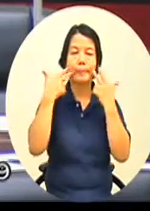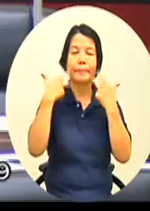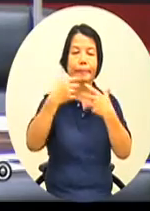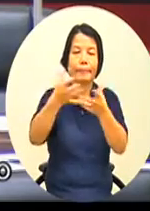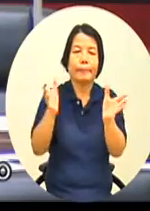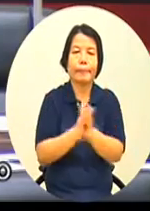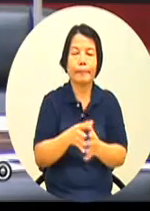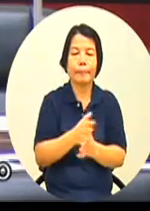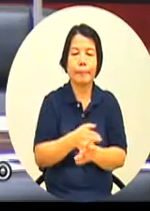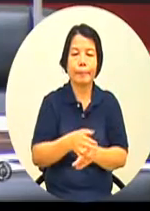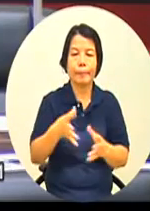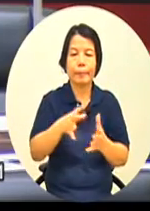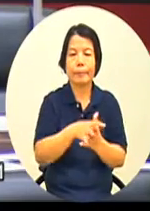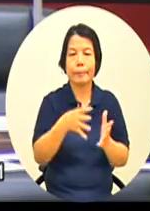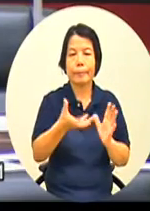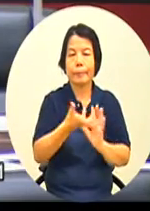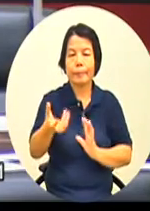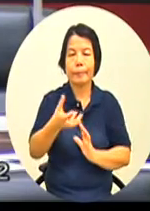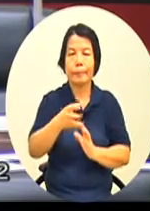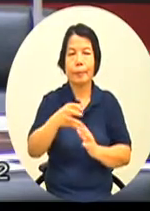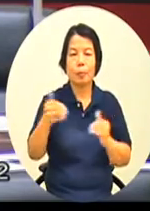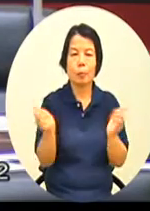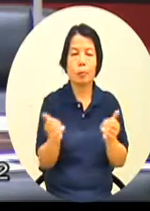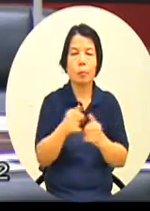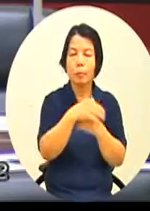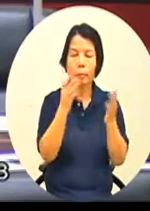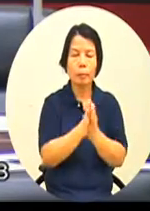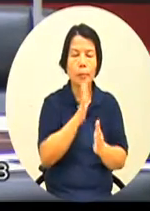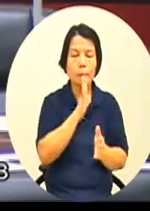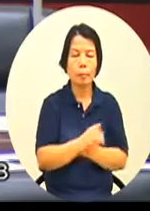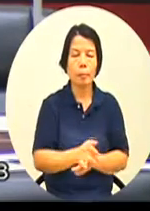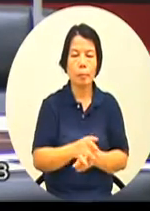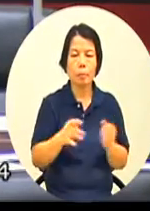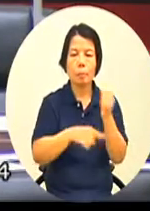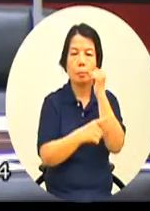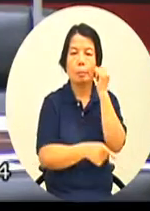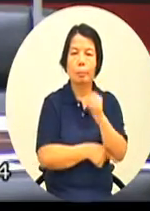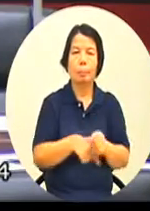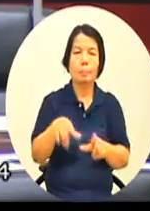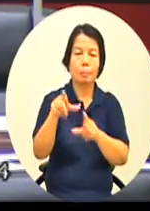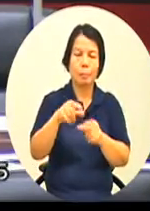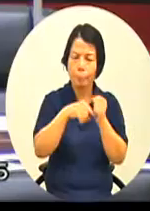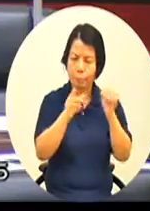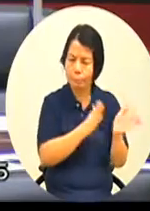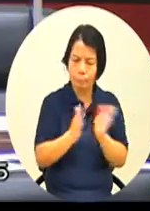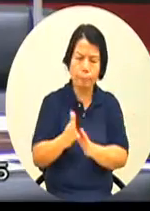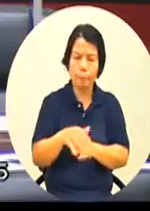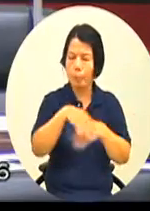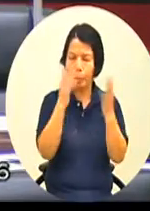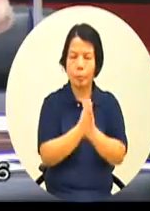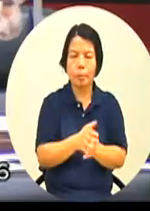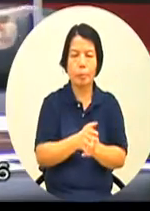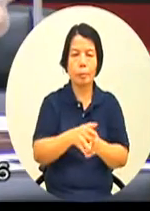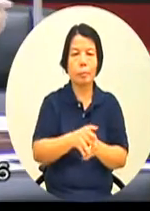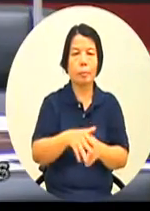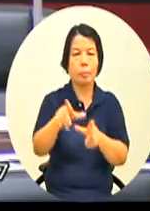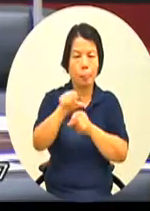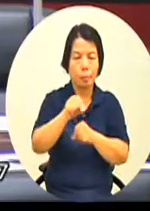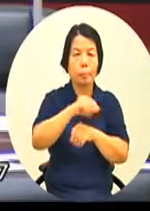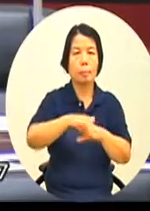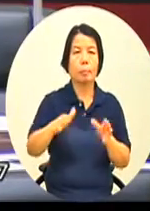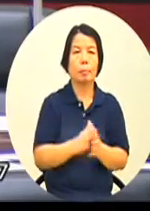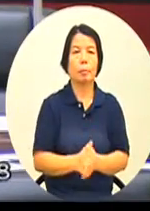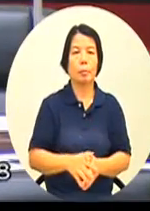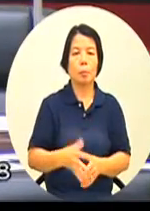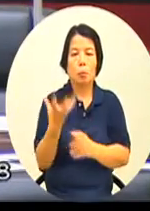的拆迁的问题，几乎都是合法合情又合理，而且你去做民调，好像大多数的市民